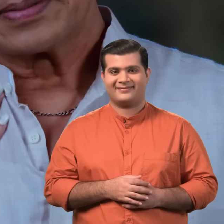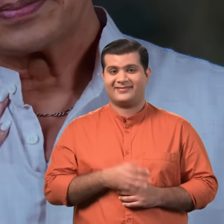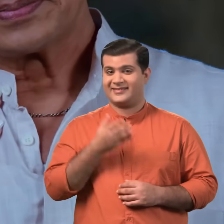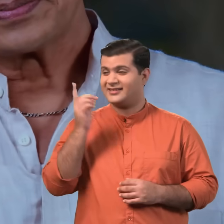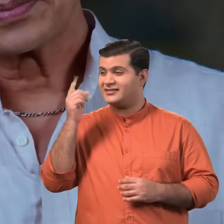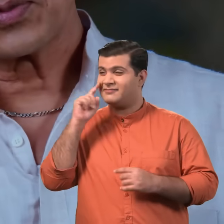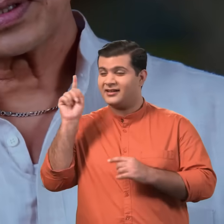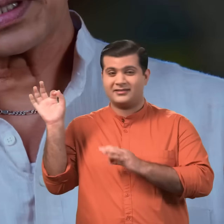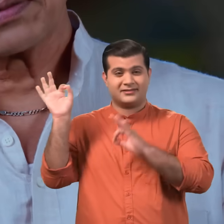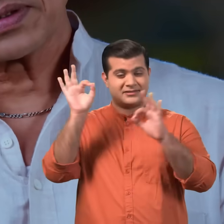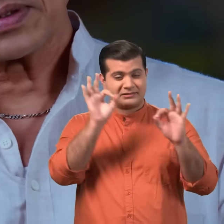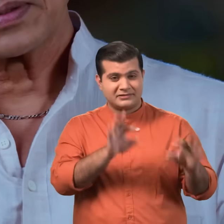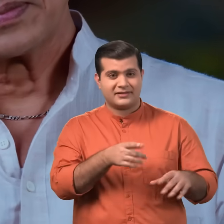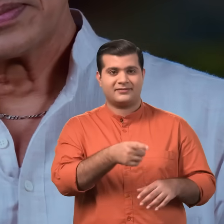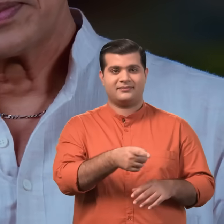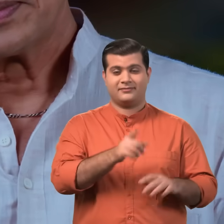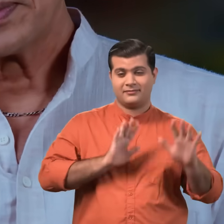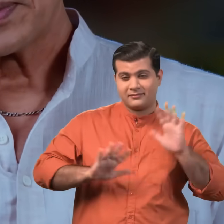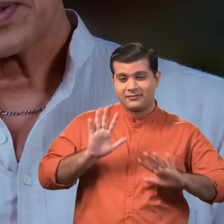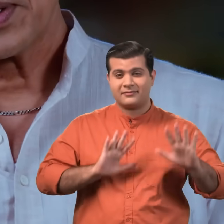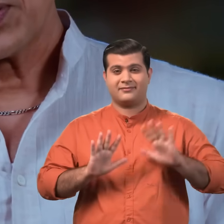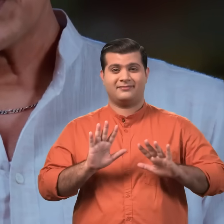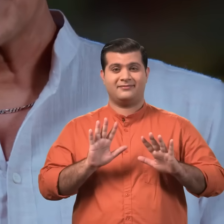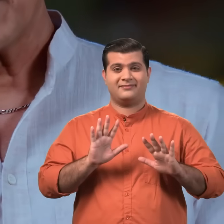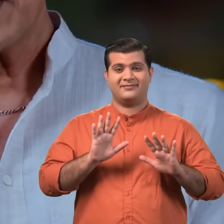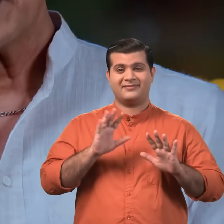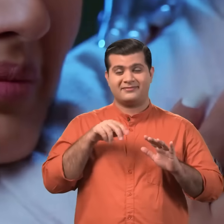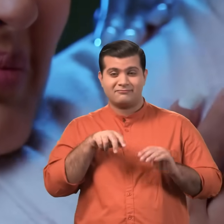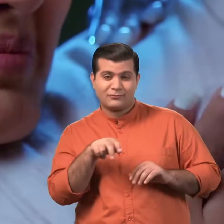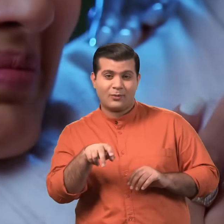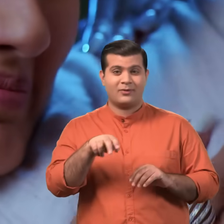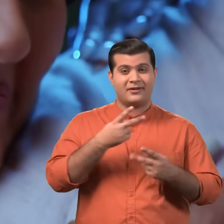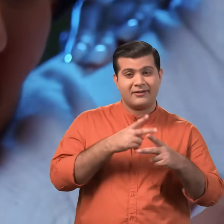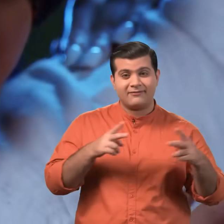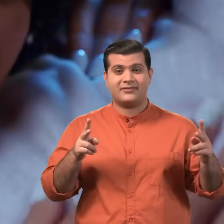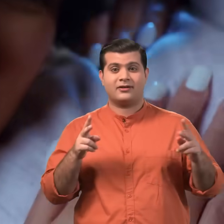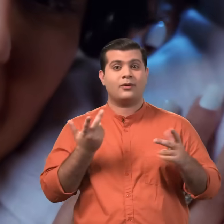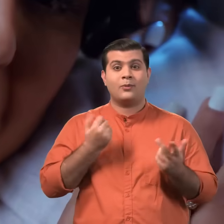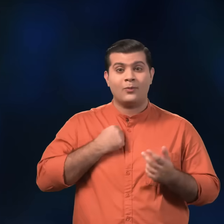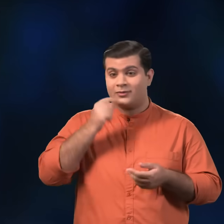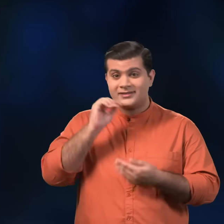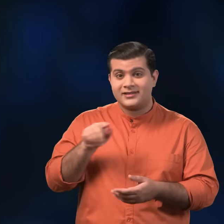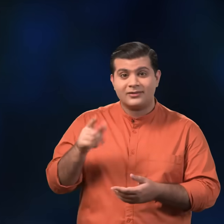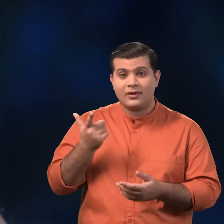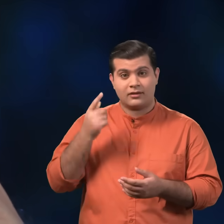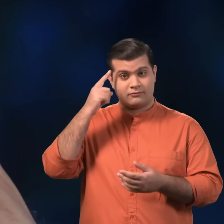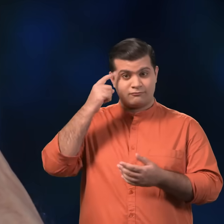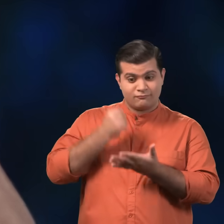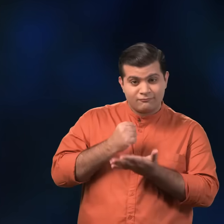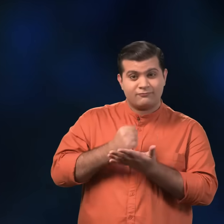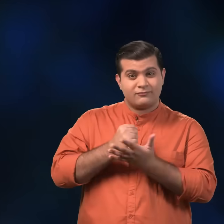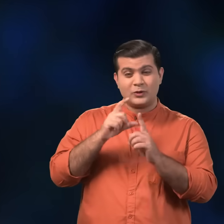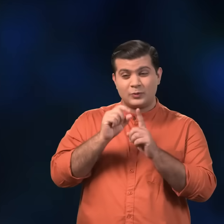है, वही तेवर, वही स्टाइल, अपना शेरा। मैं